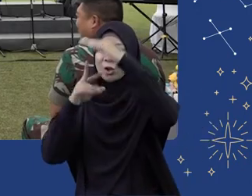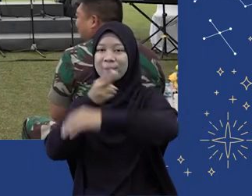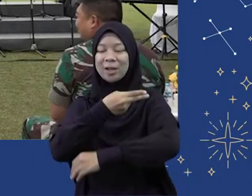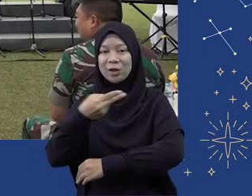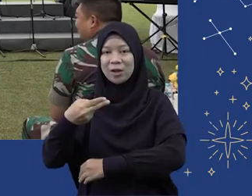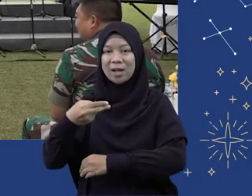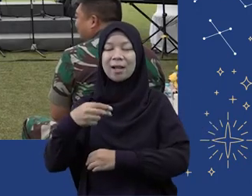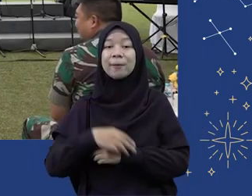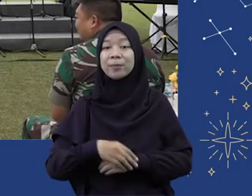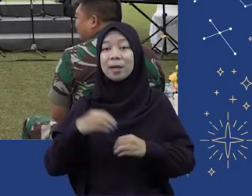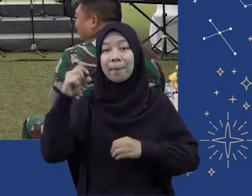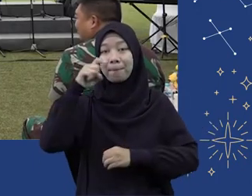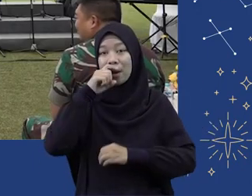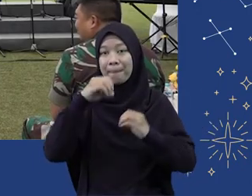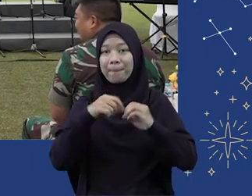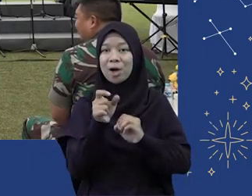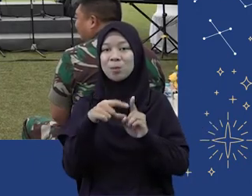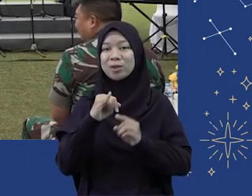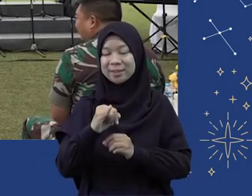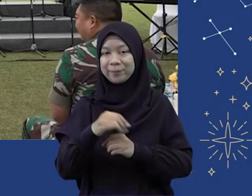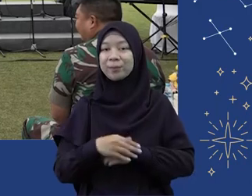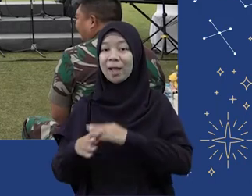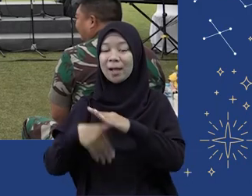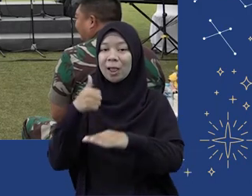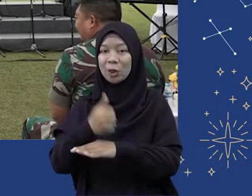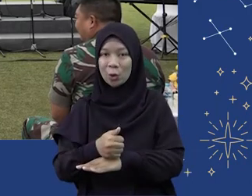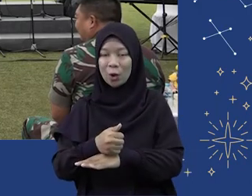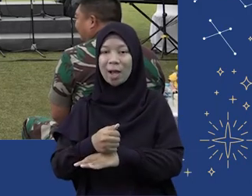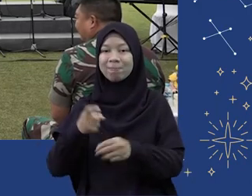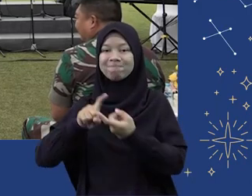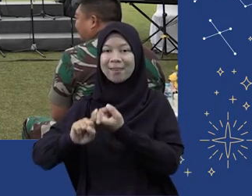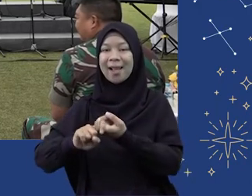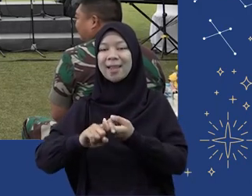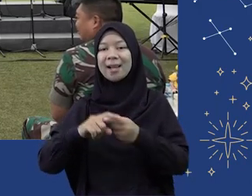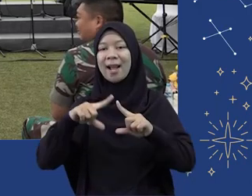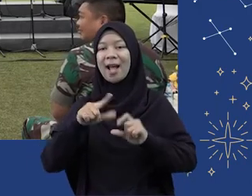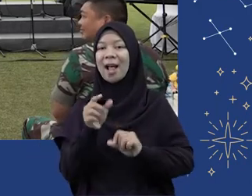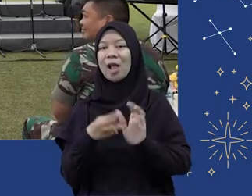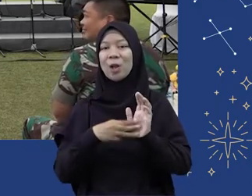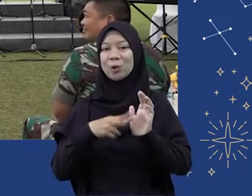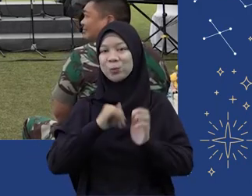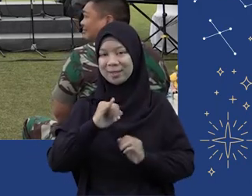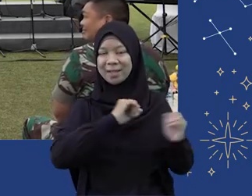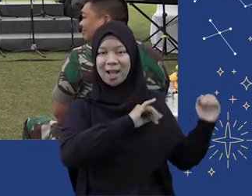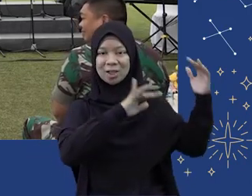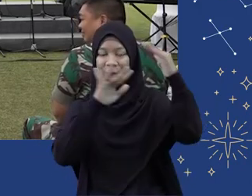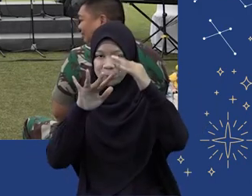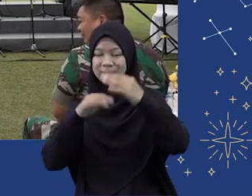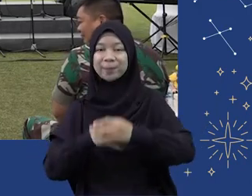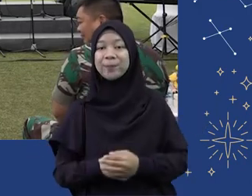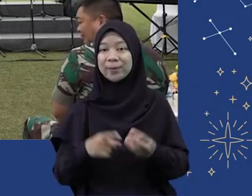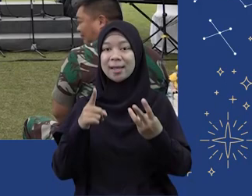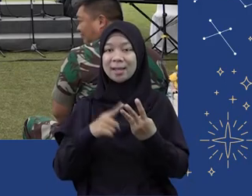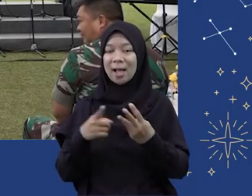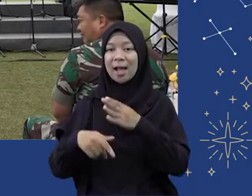Darmawan MSI ketua Ikatan Alumni astronomi Ibu Dewi Pramesti dan Dekan Fakultas Matematika dan ilmu pengetahuan alam